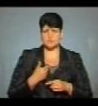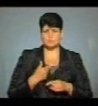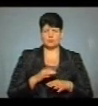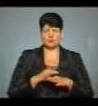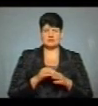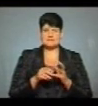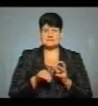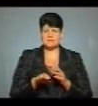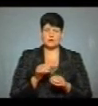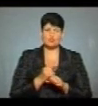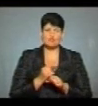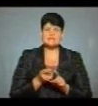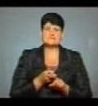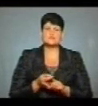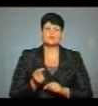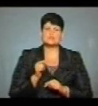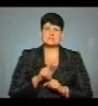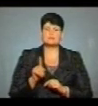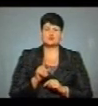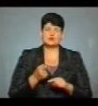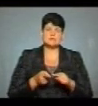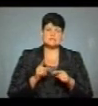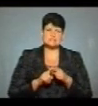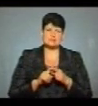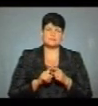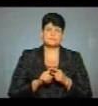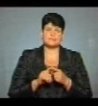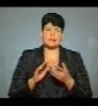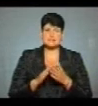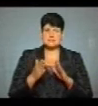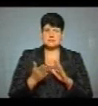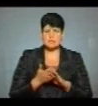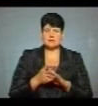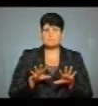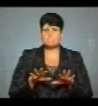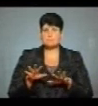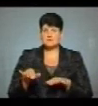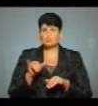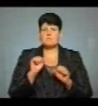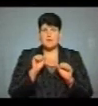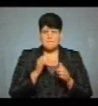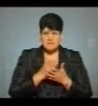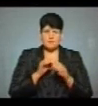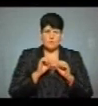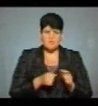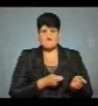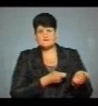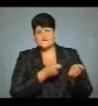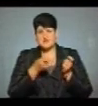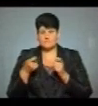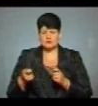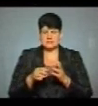проводимо земляні роботи в зв'язку з тим, що це стан тих місць, куди ми маємо право вивозити ґрунти дозволених